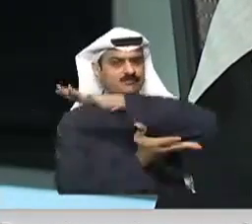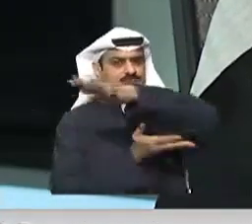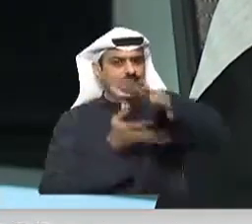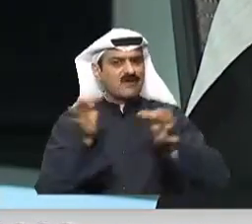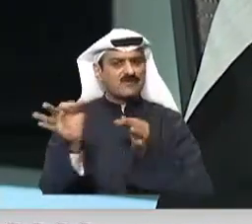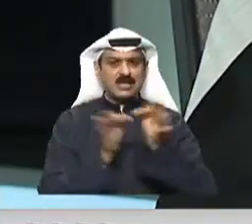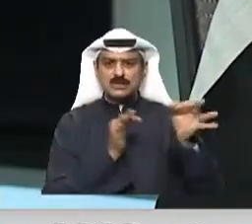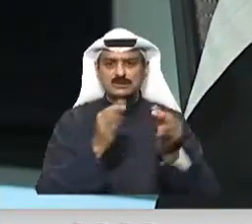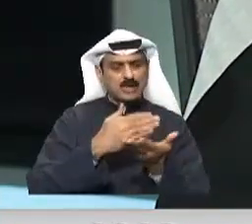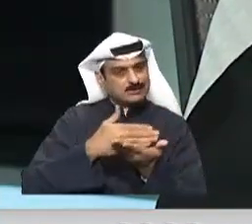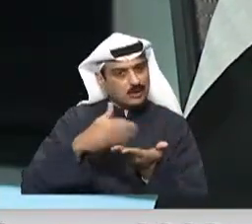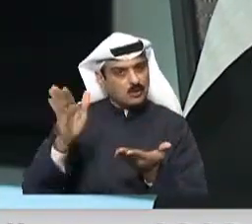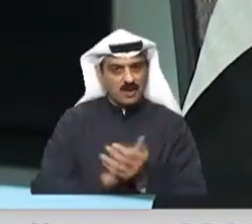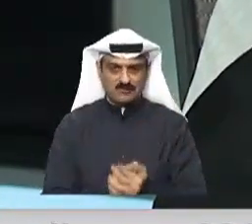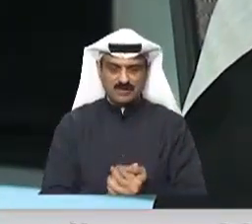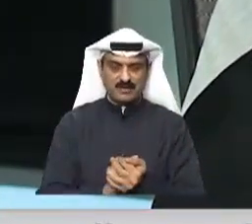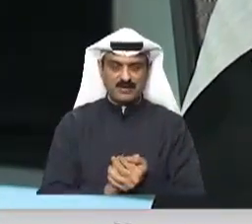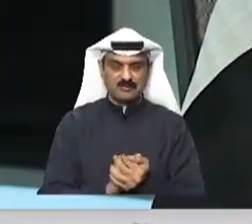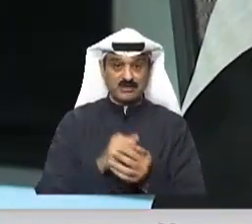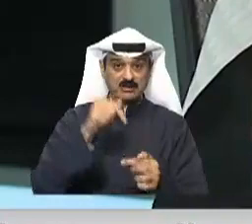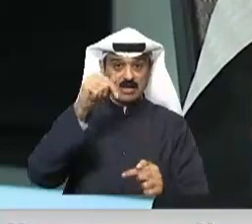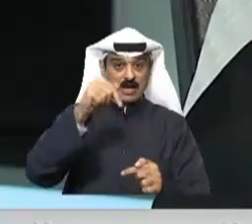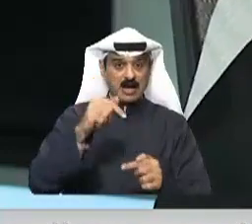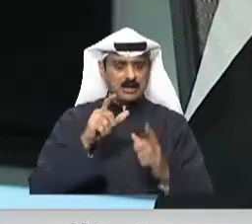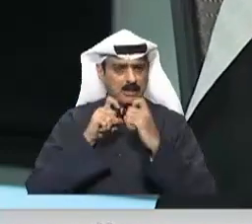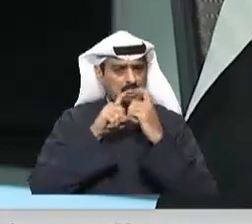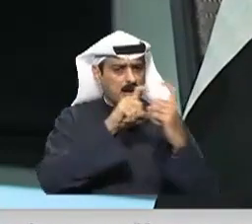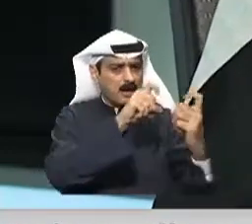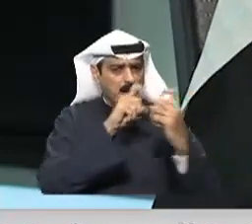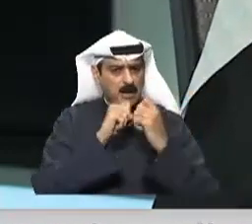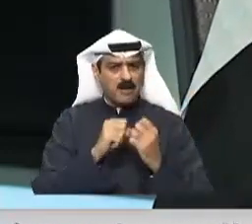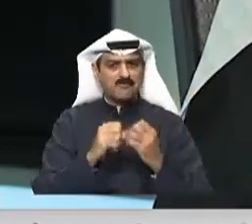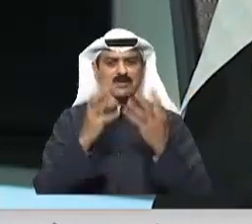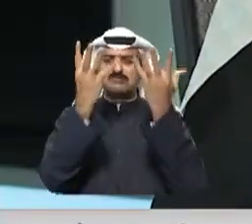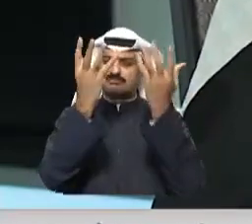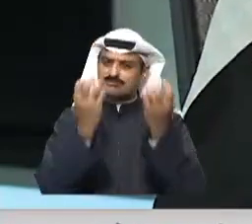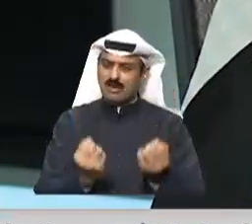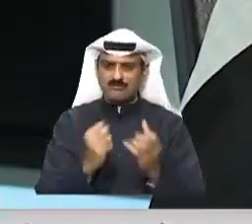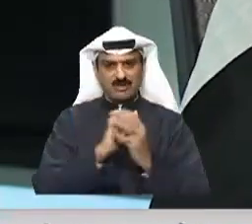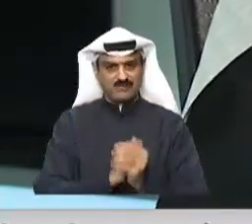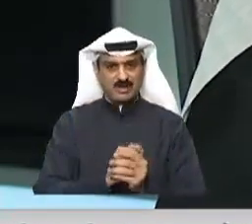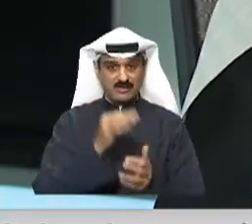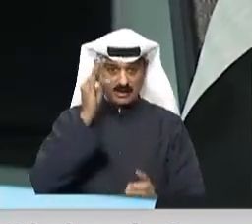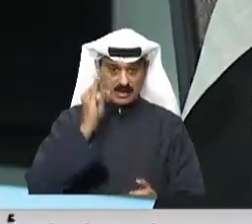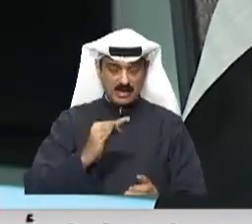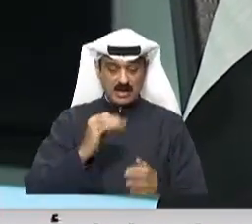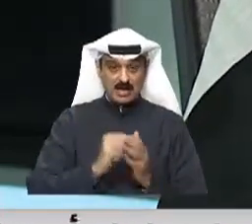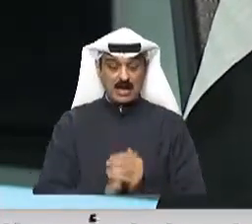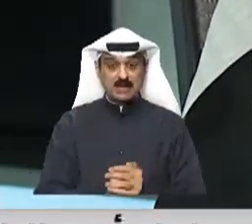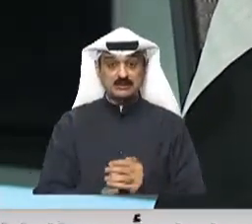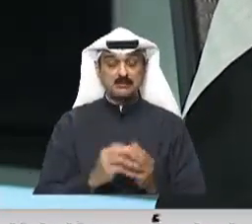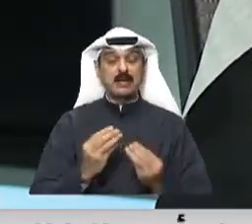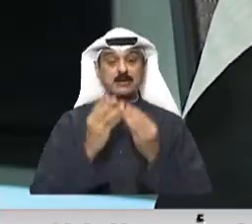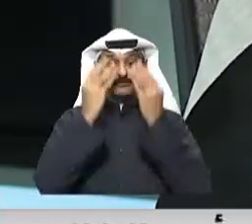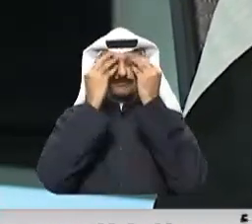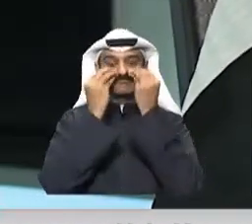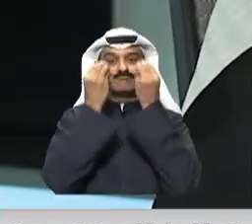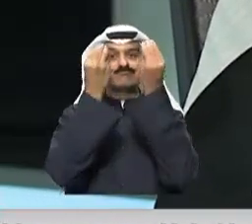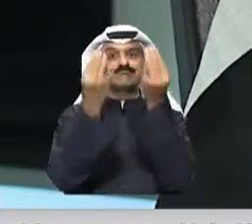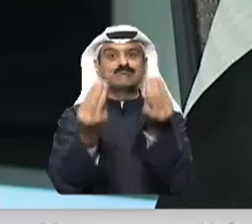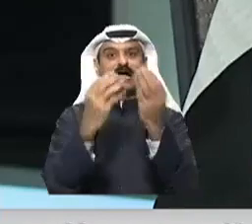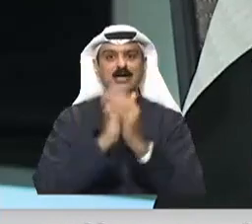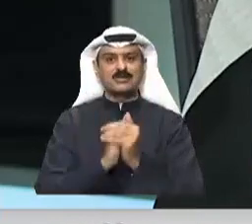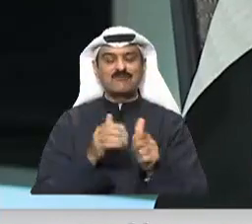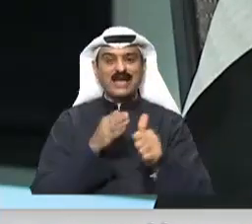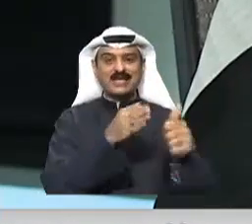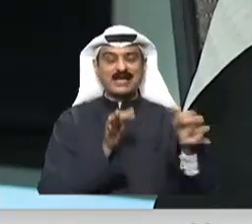سياسيه اقل استجوابات وغيرها من امور توقف حال البلد يعني نوع من رد الجميل انه نقول حق